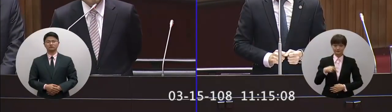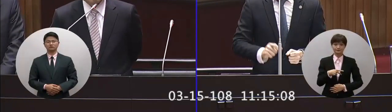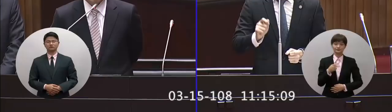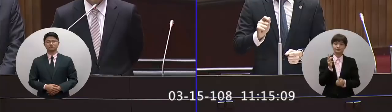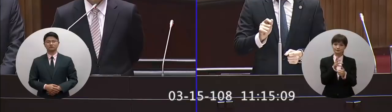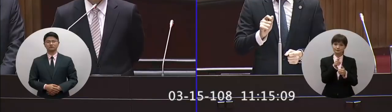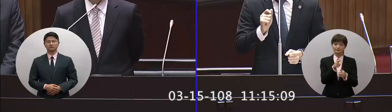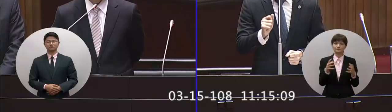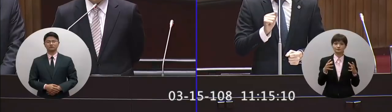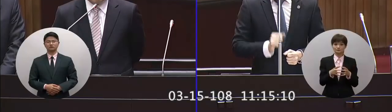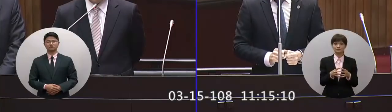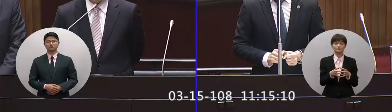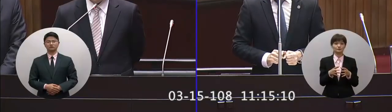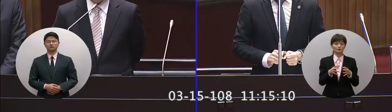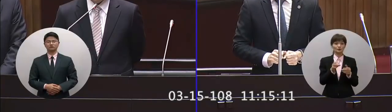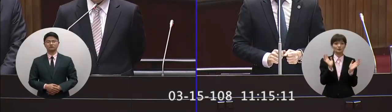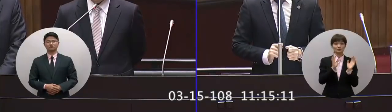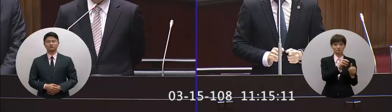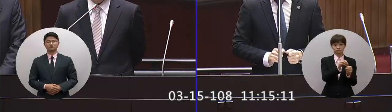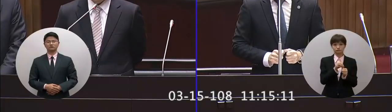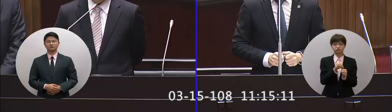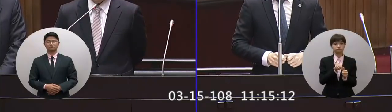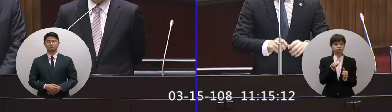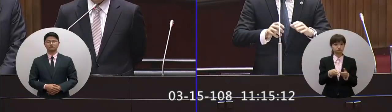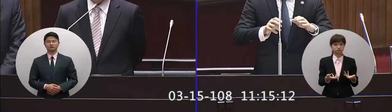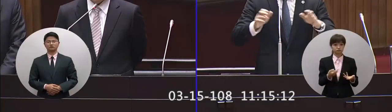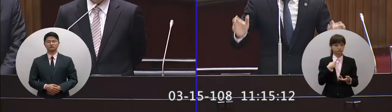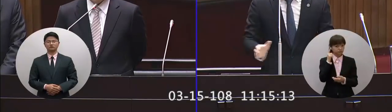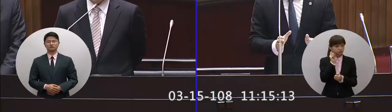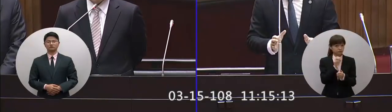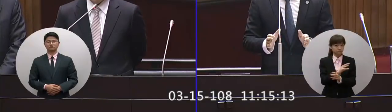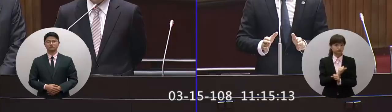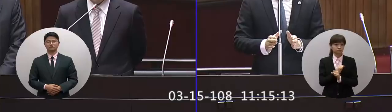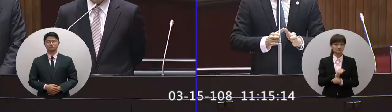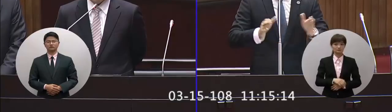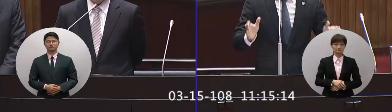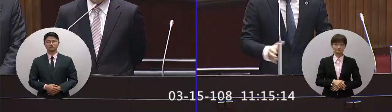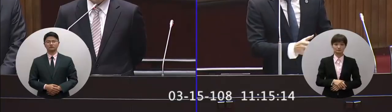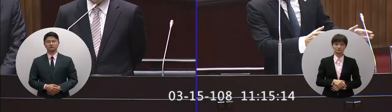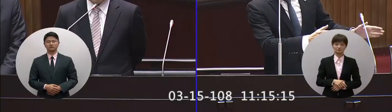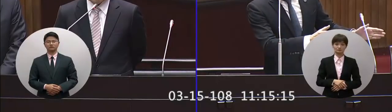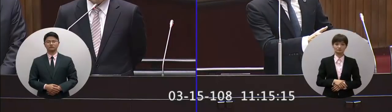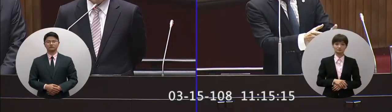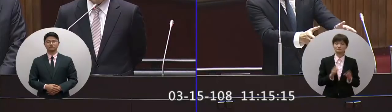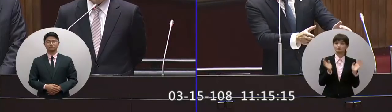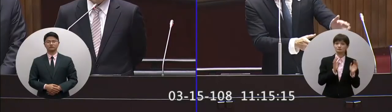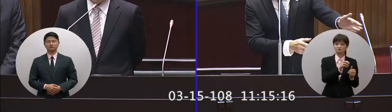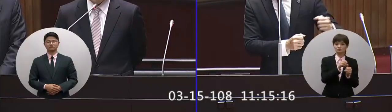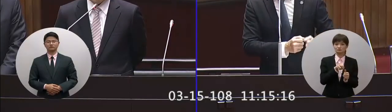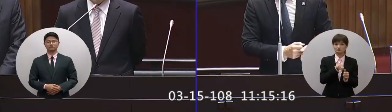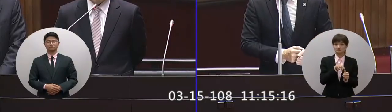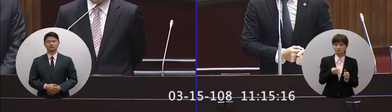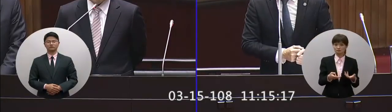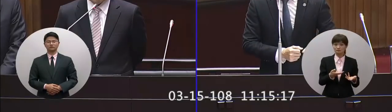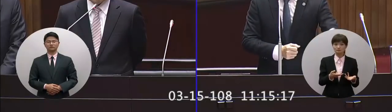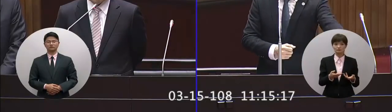养的部分，我嘛是直接嘛是爱先甲大家提醒一下，收养唔是讲吼，咱讲人讲我